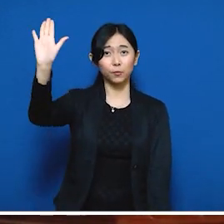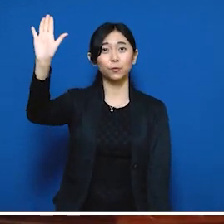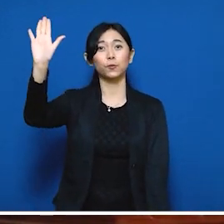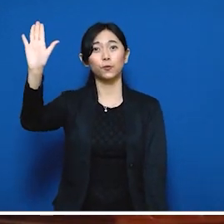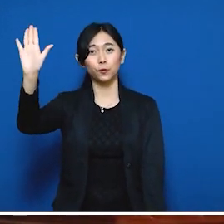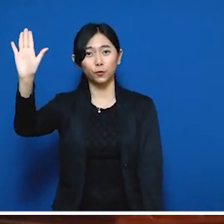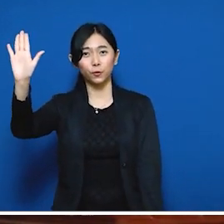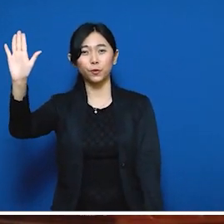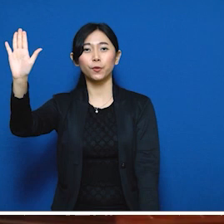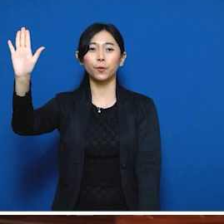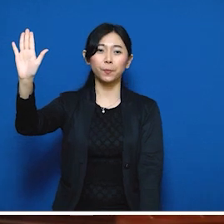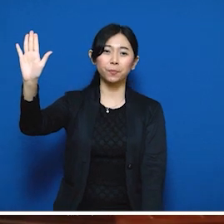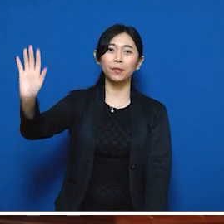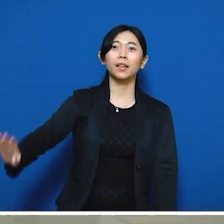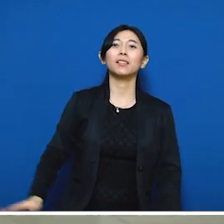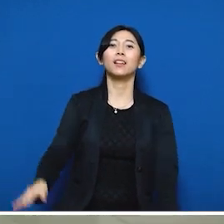anakmu.